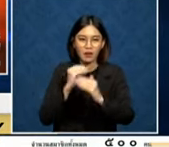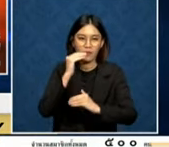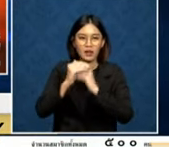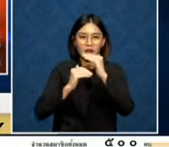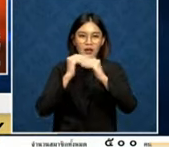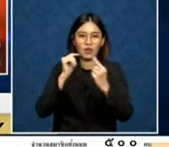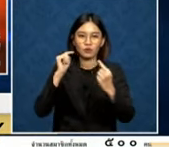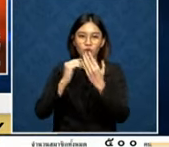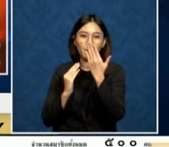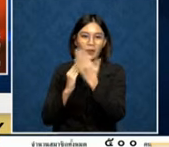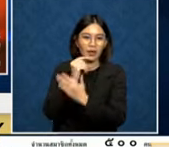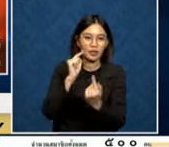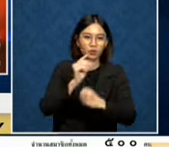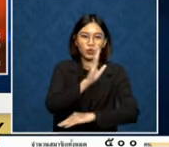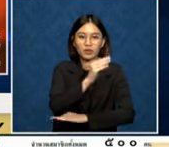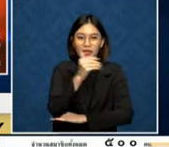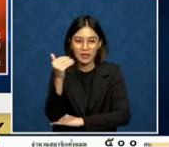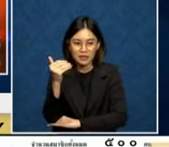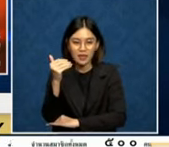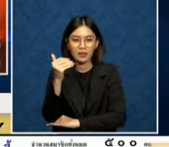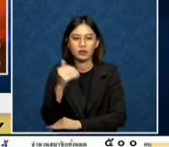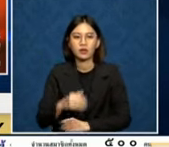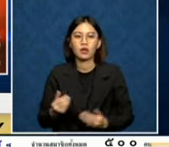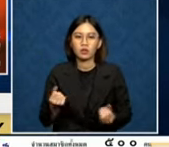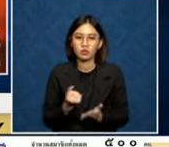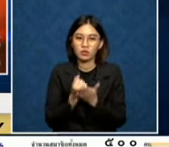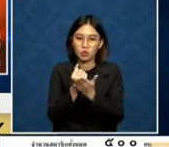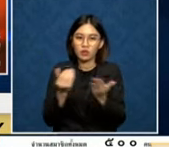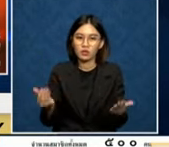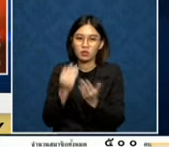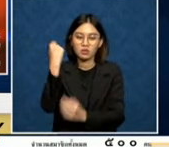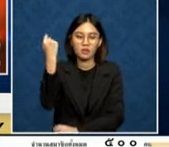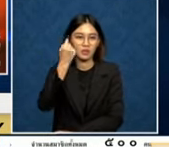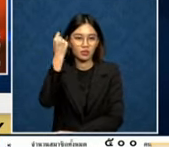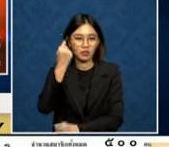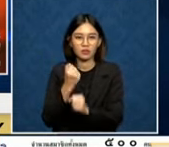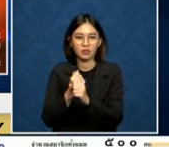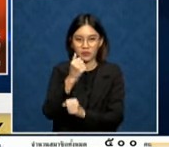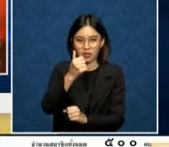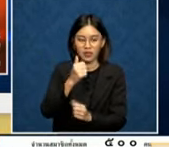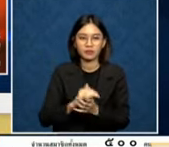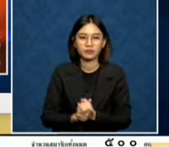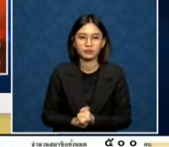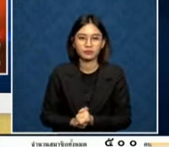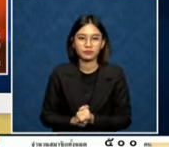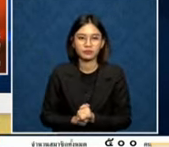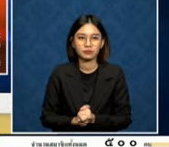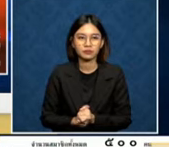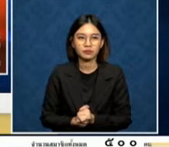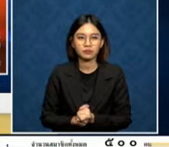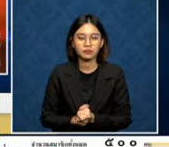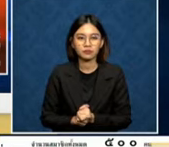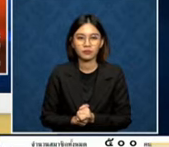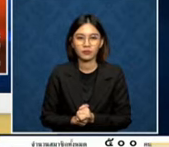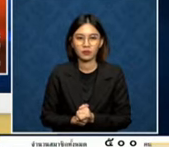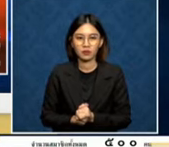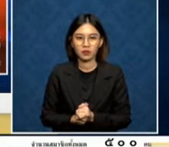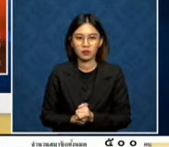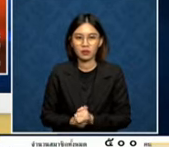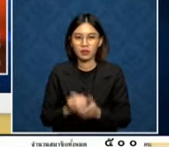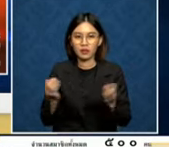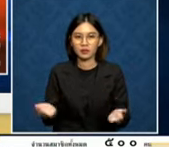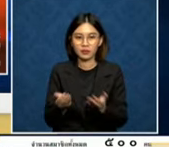ความสำเร็จครับในนานาชาติแล้วก็ยังช่วยส่งเสริมการท่องเที่ยวได้อีกด้วยครับการ